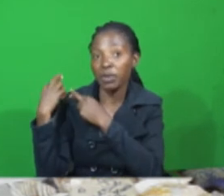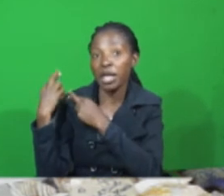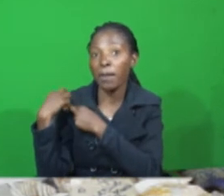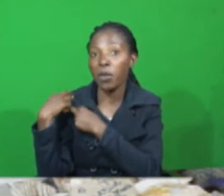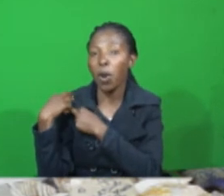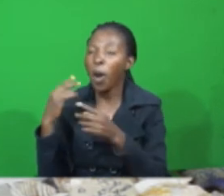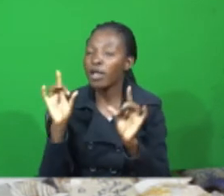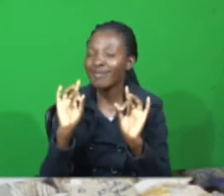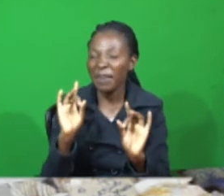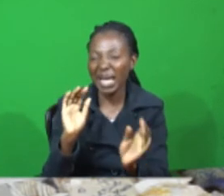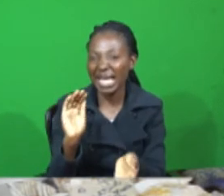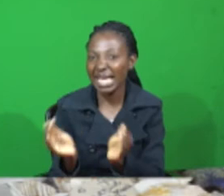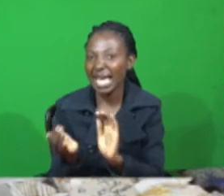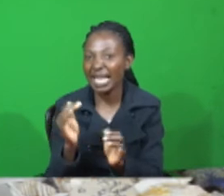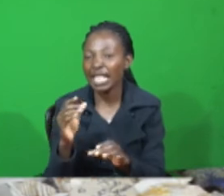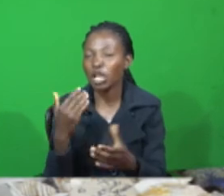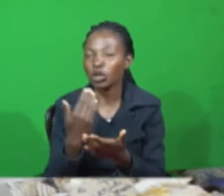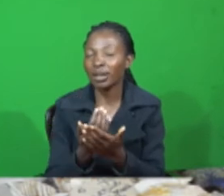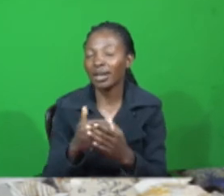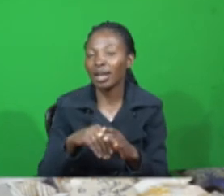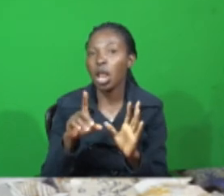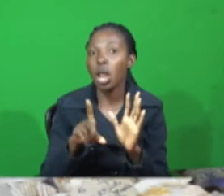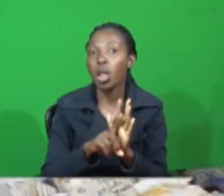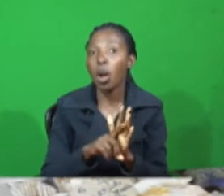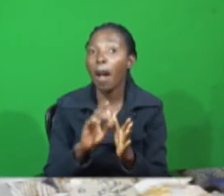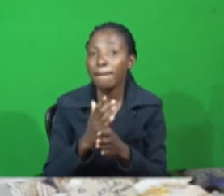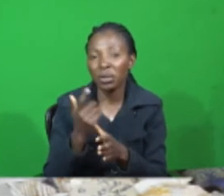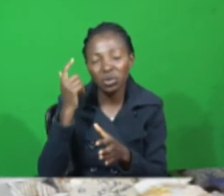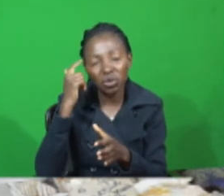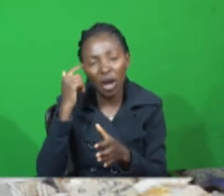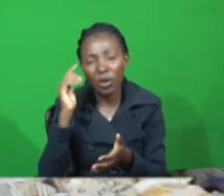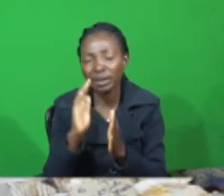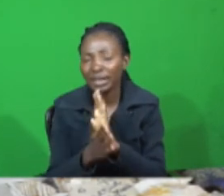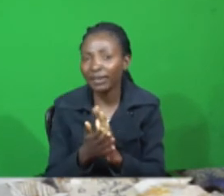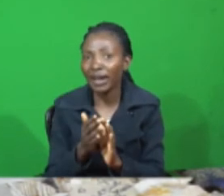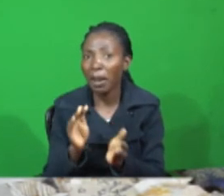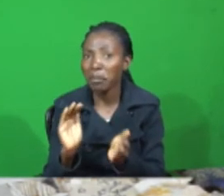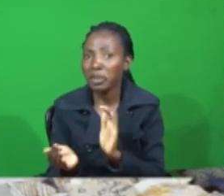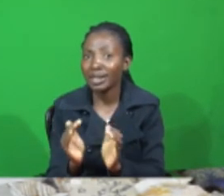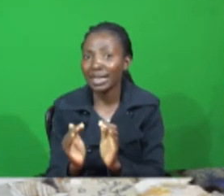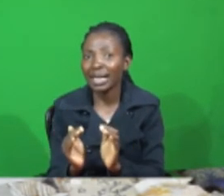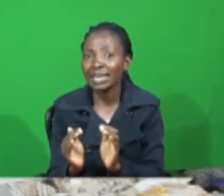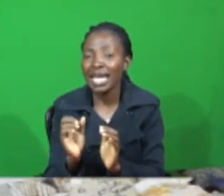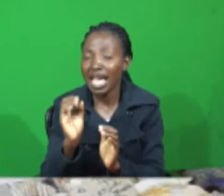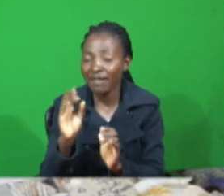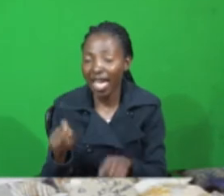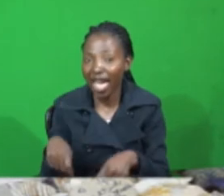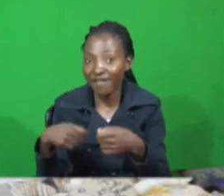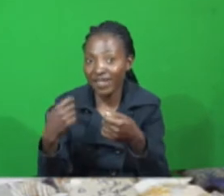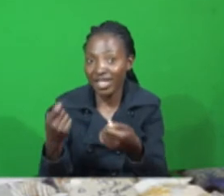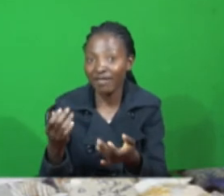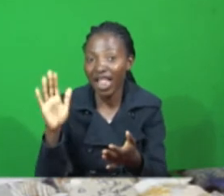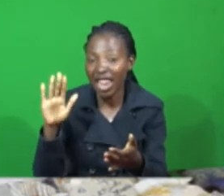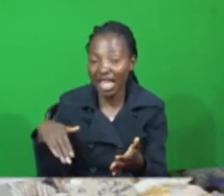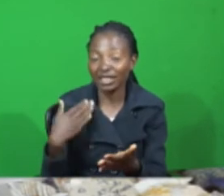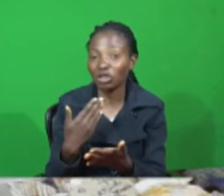Mm-hmm. Yekuchengeta murora. Because ari kuzva kuti muroro ndingadai ndisiri kumuchengeta dai ndakamupashera. Vaichengetana. Saka